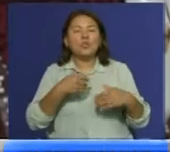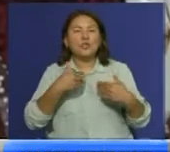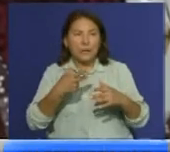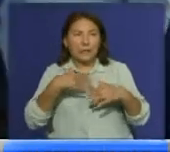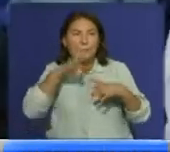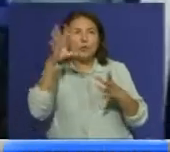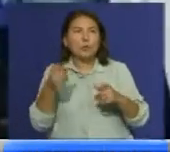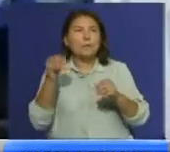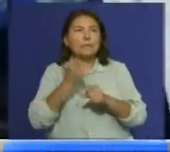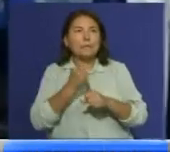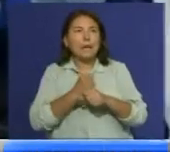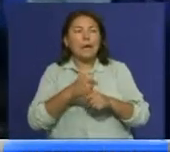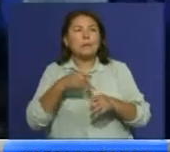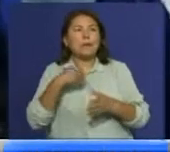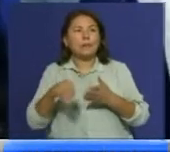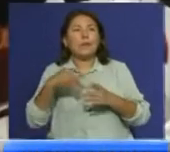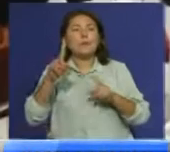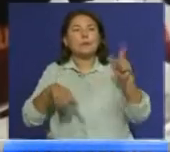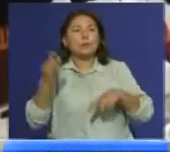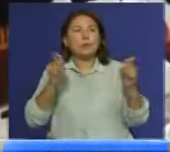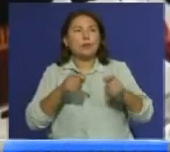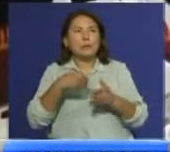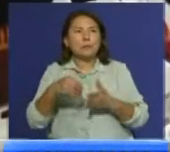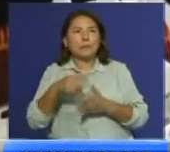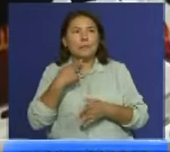тамашалаушылар тіпті сатып алып та жатты.